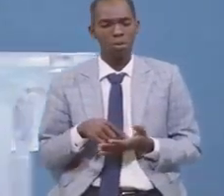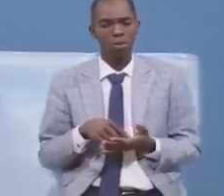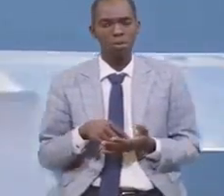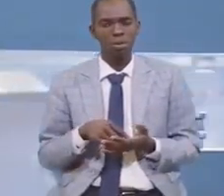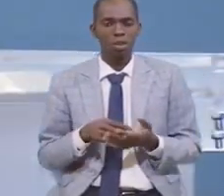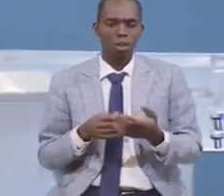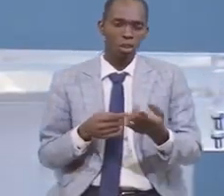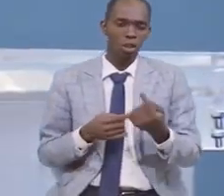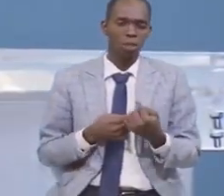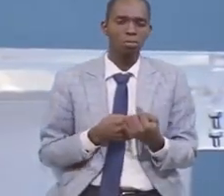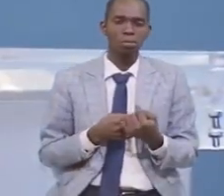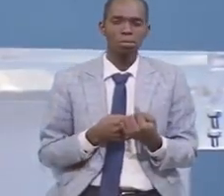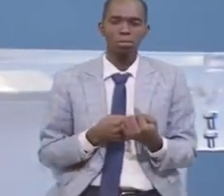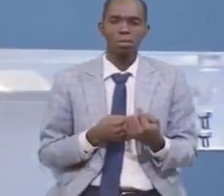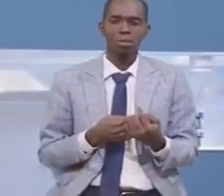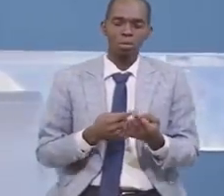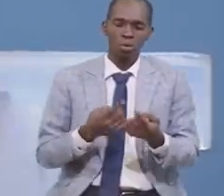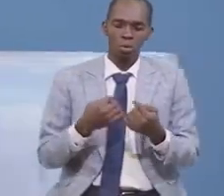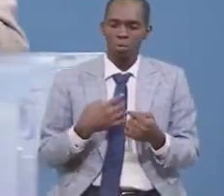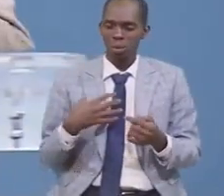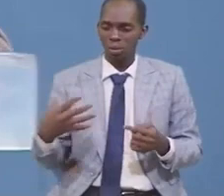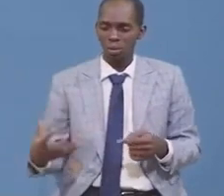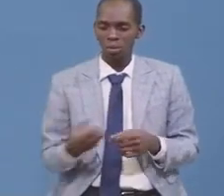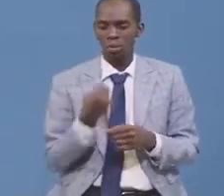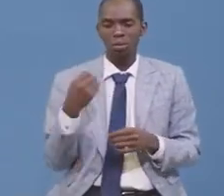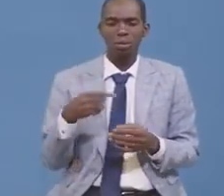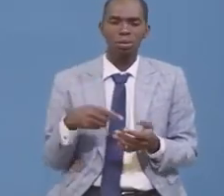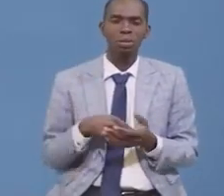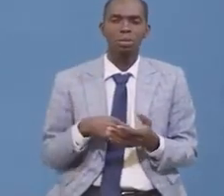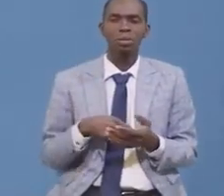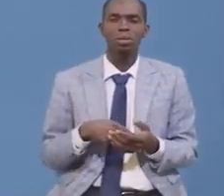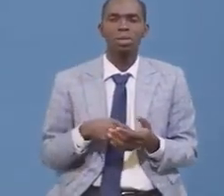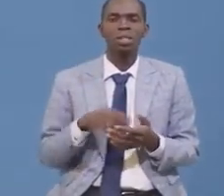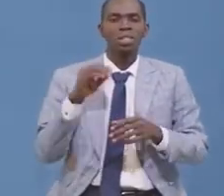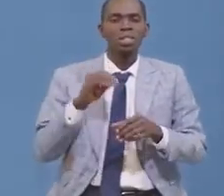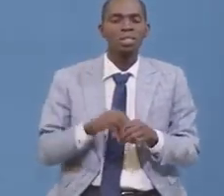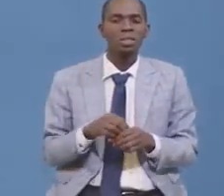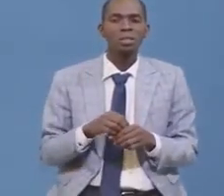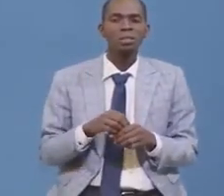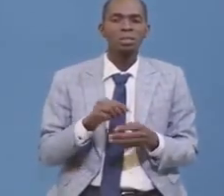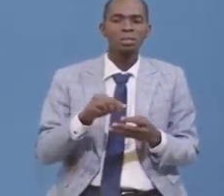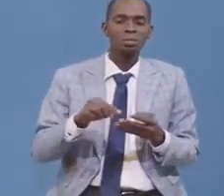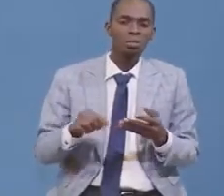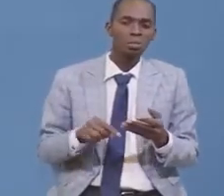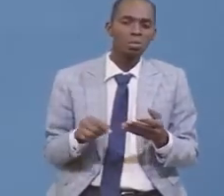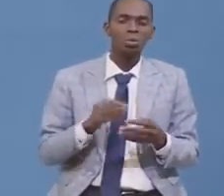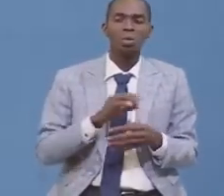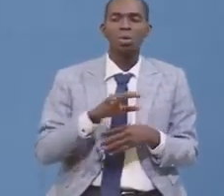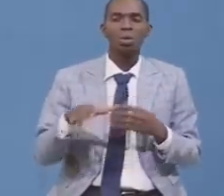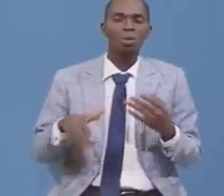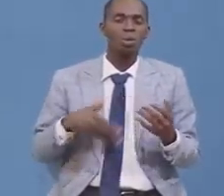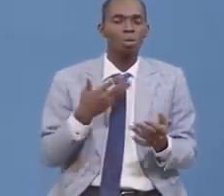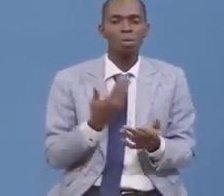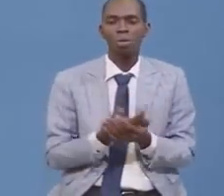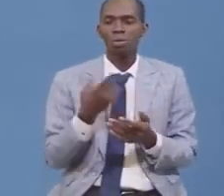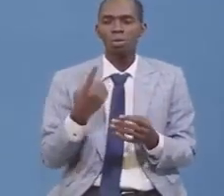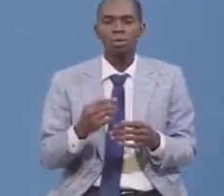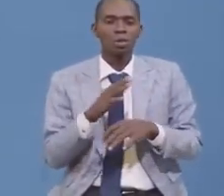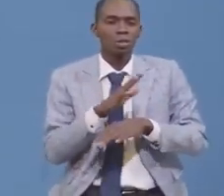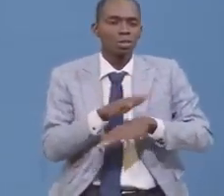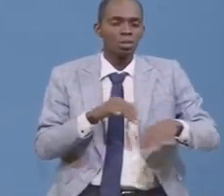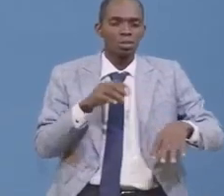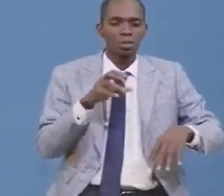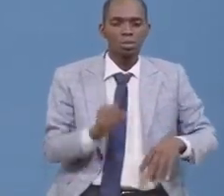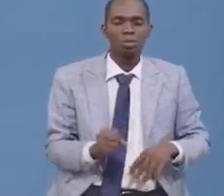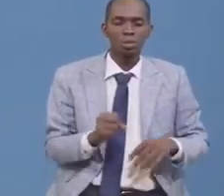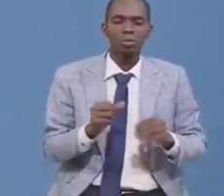అంటాయి. రండి. Come and pick up this. వచ్చి ఇది తీసుకోండి అంటాయి. In the midst of all those calls from all the voices,